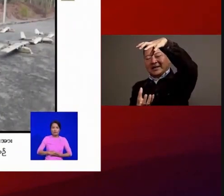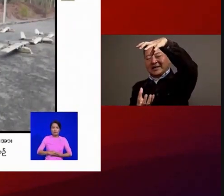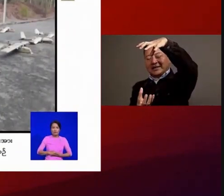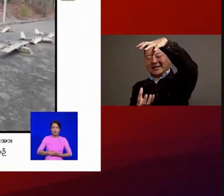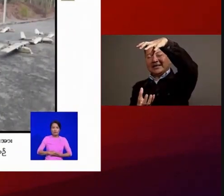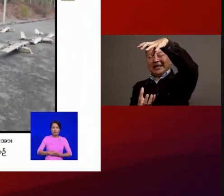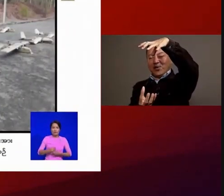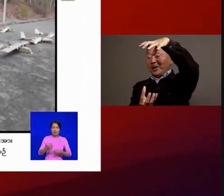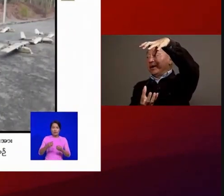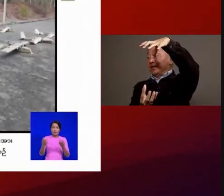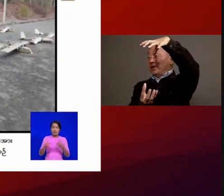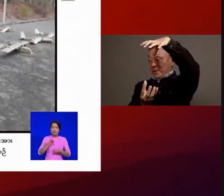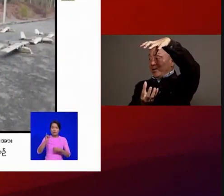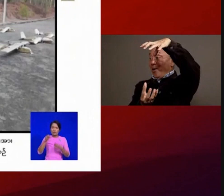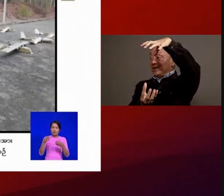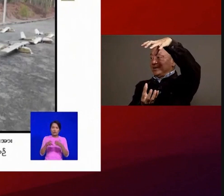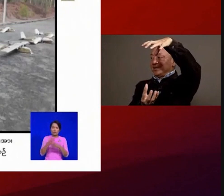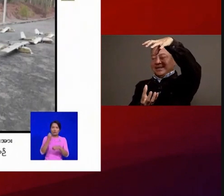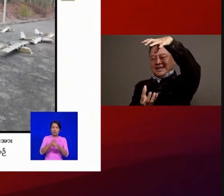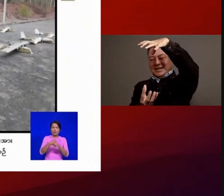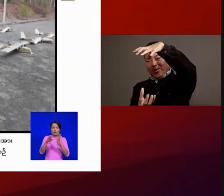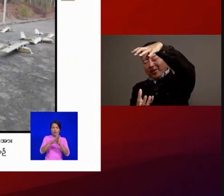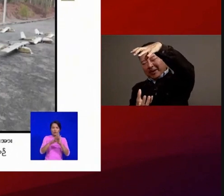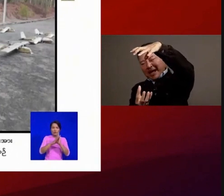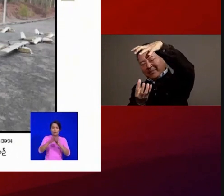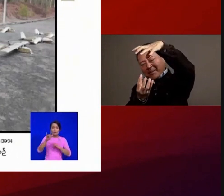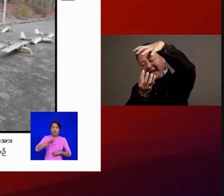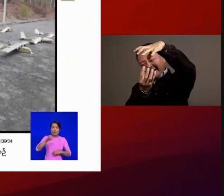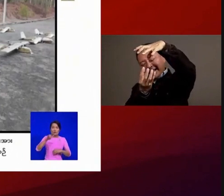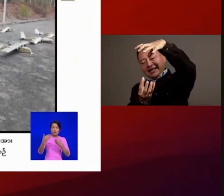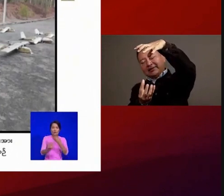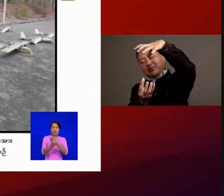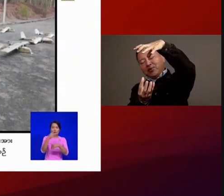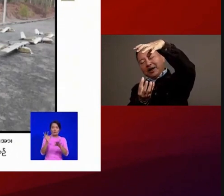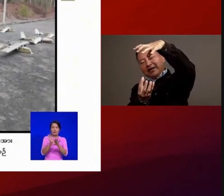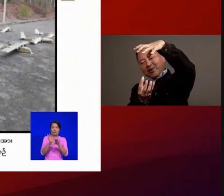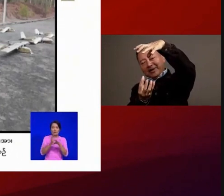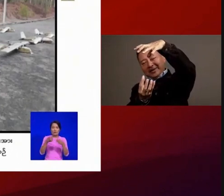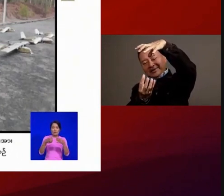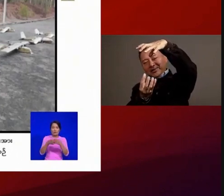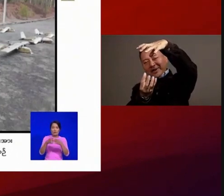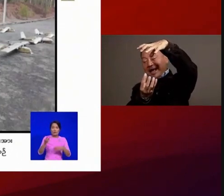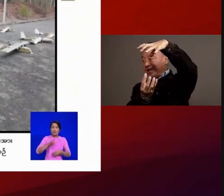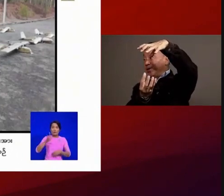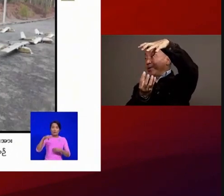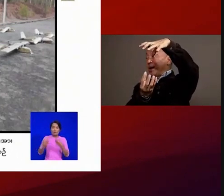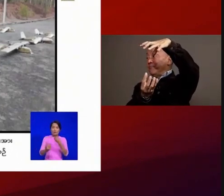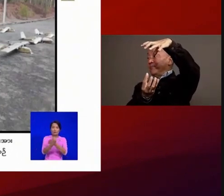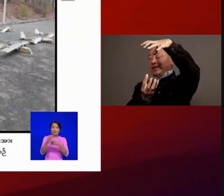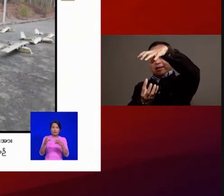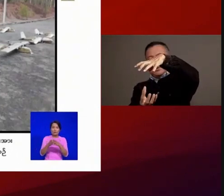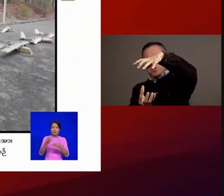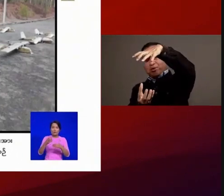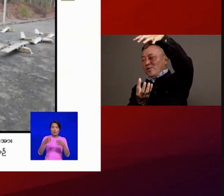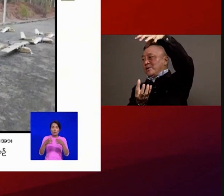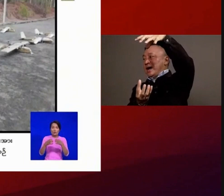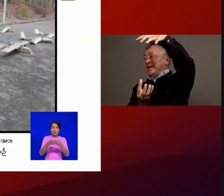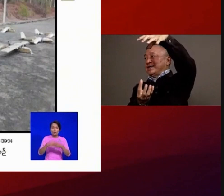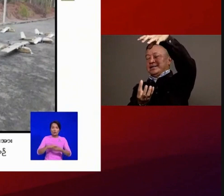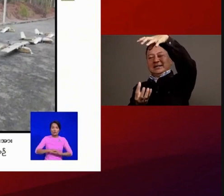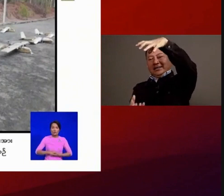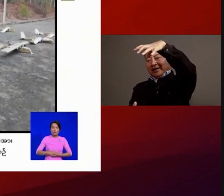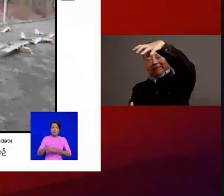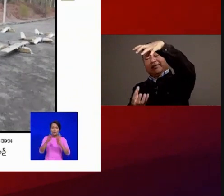ของเครื่องยิงลูกระเบิดที่เรียกว่าปืนครก1ลูกน้ำหนักประมาณแค่สมมุติว่า 2.5 กิโลกรัมโดรนย